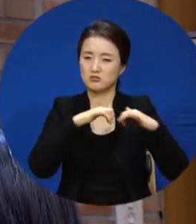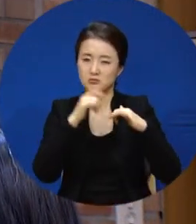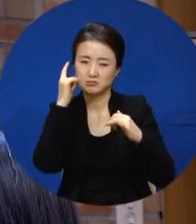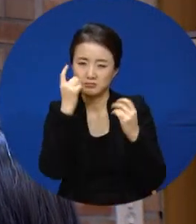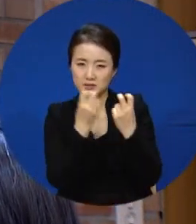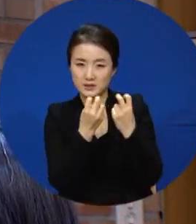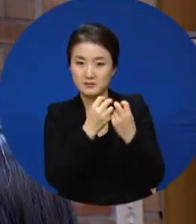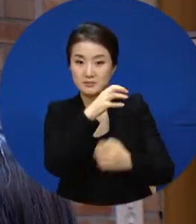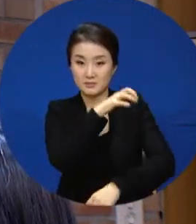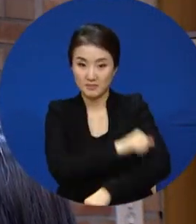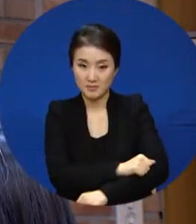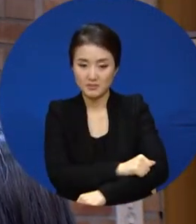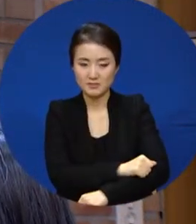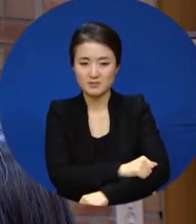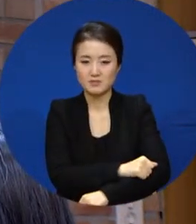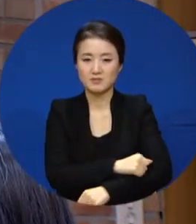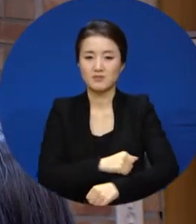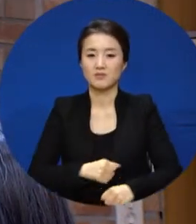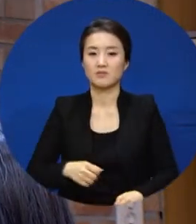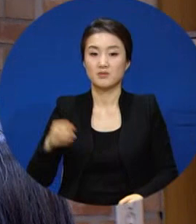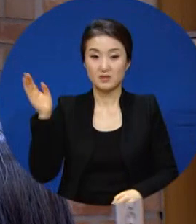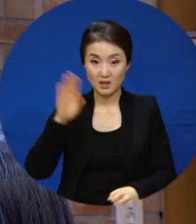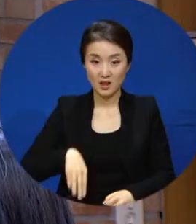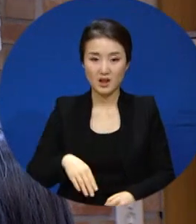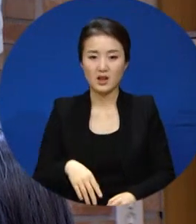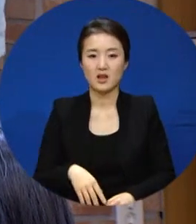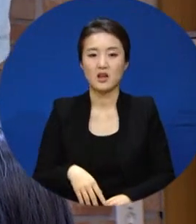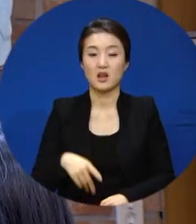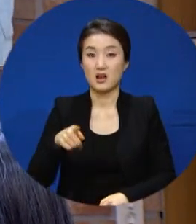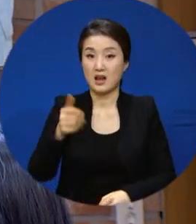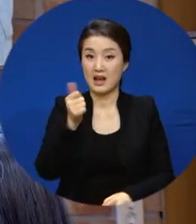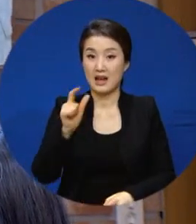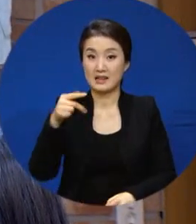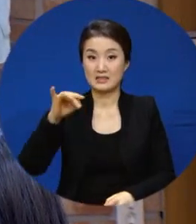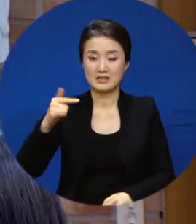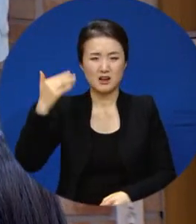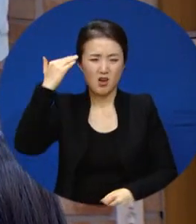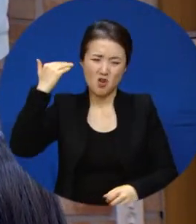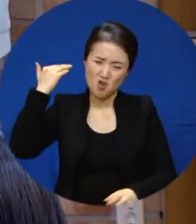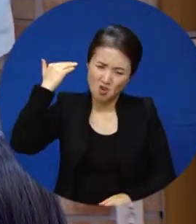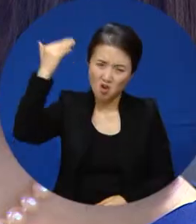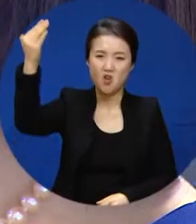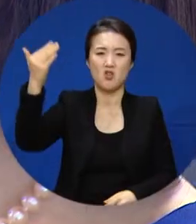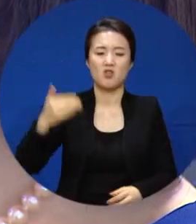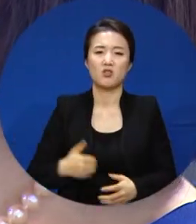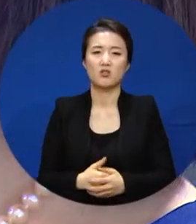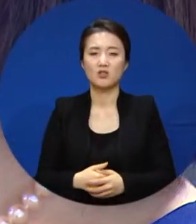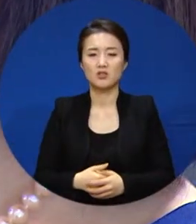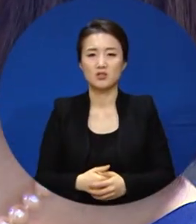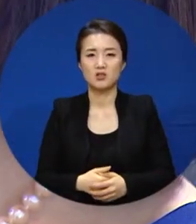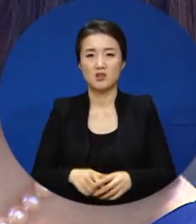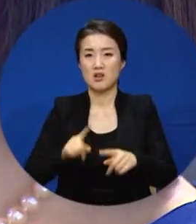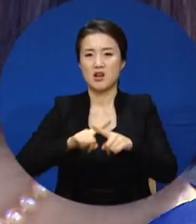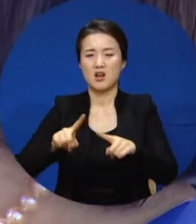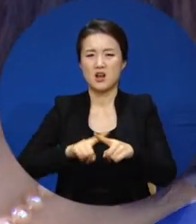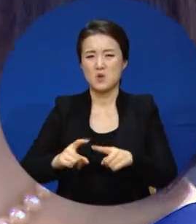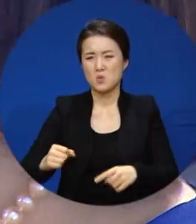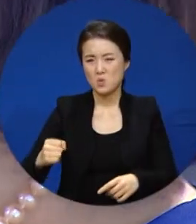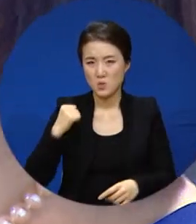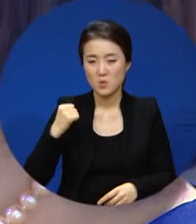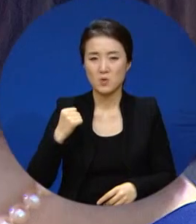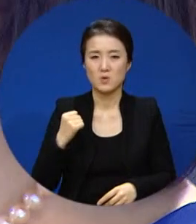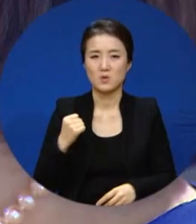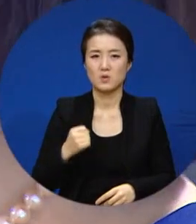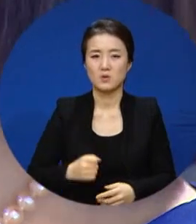항우는 8척 입니다 키가 근데 한신은 8척 반야 1부 보다 더 코 한신에 칼은 당할 자가 없는 상태에서